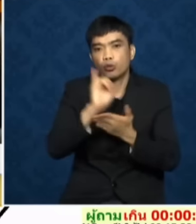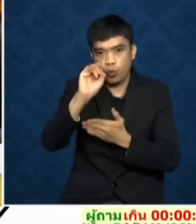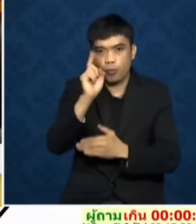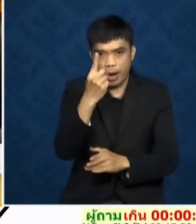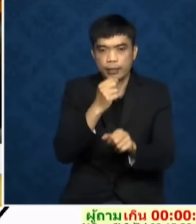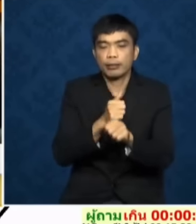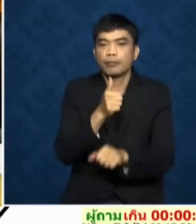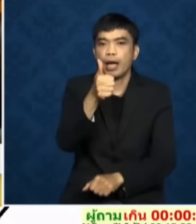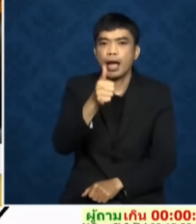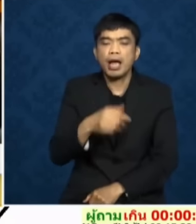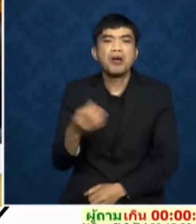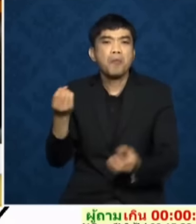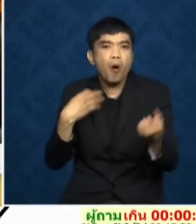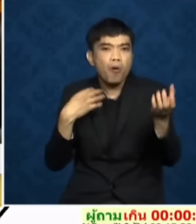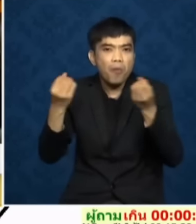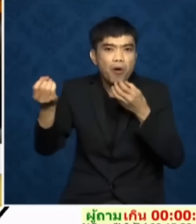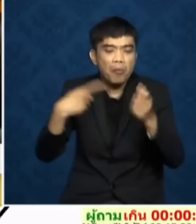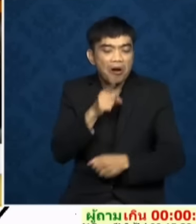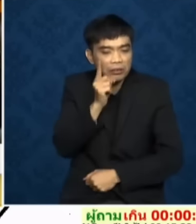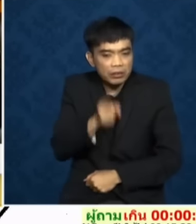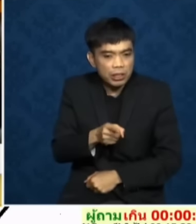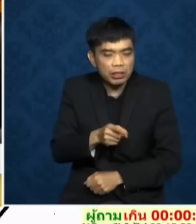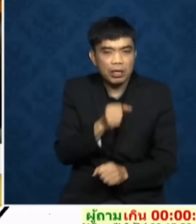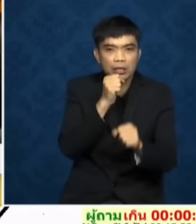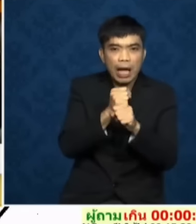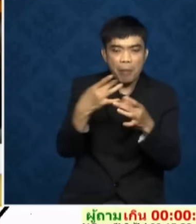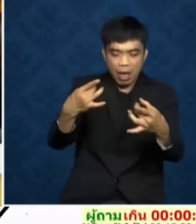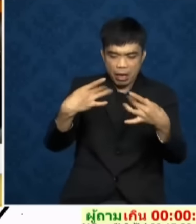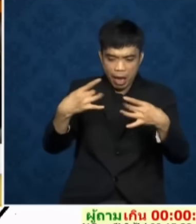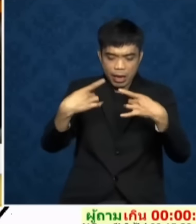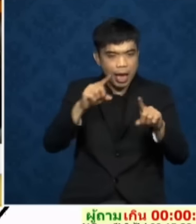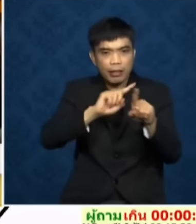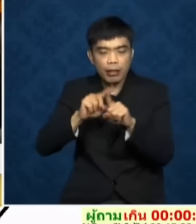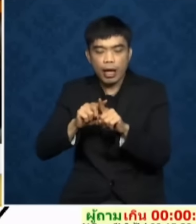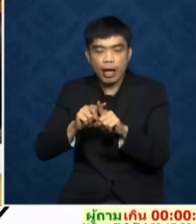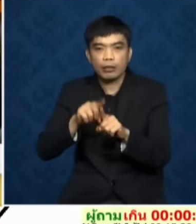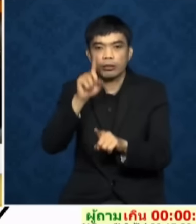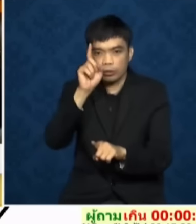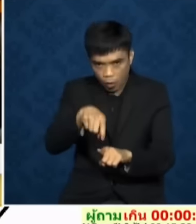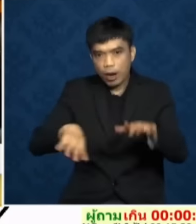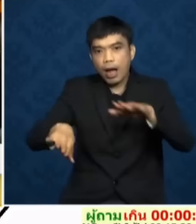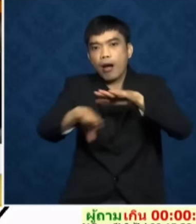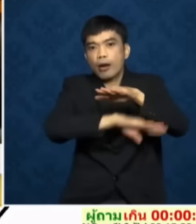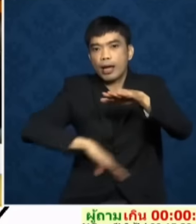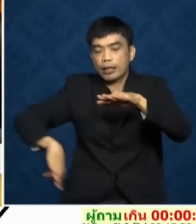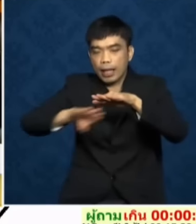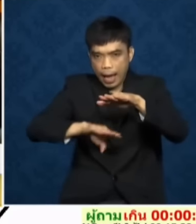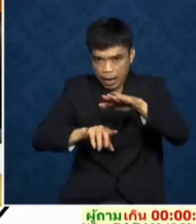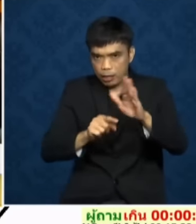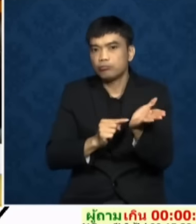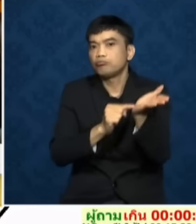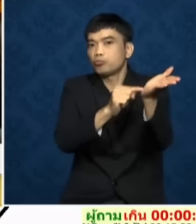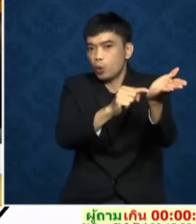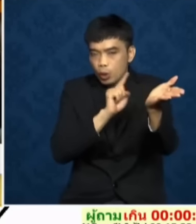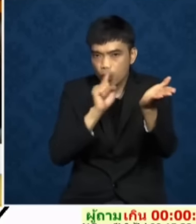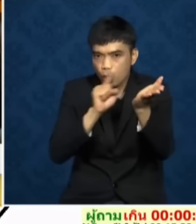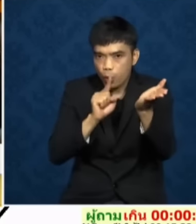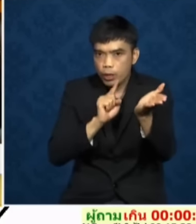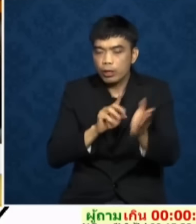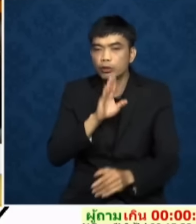ไม่จริงอันนี้เป็นเรื่องที่ถูกกระทำหรือไม่ถูกกระทำหลายกรณีที่ชัดเจนก็เอาหลักฐานมาว่ากันแล้วก็จัดการกันไปหลายก